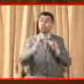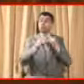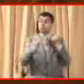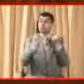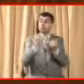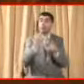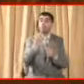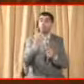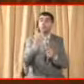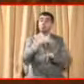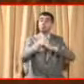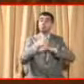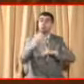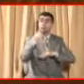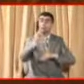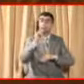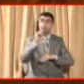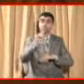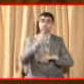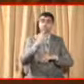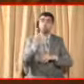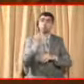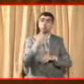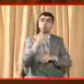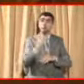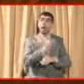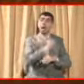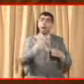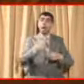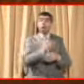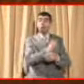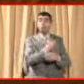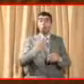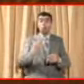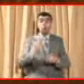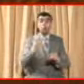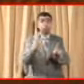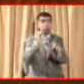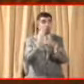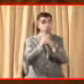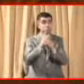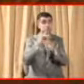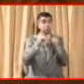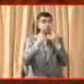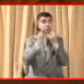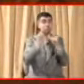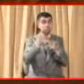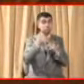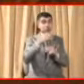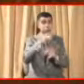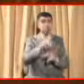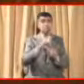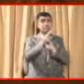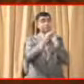ديالها وختمت الاجتماعات ديالها باجتماع ترأسه السيد رئيس الحكومه الاسبوع اللي فات، واليوم